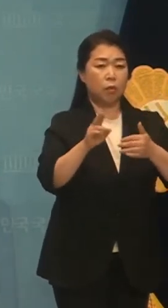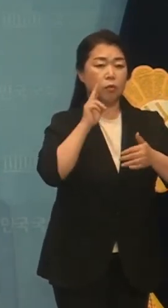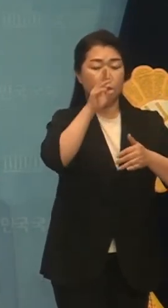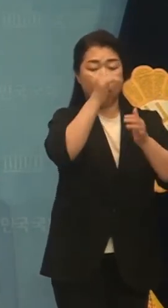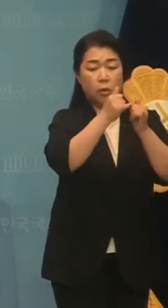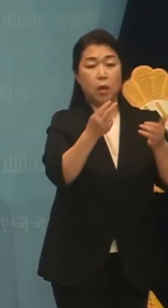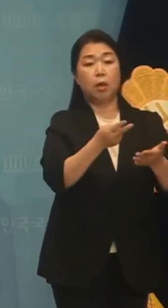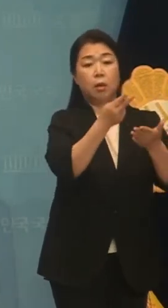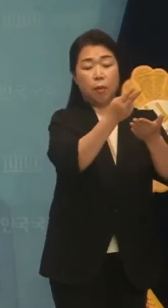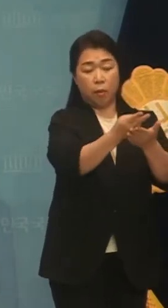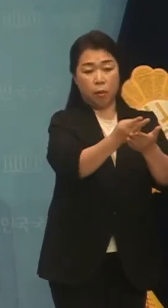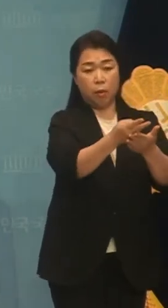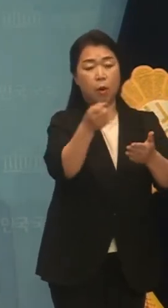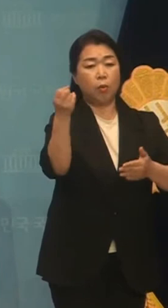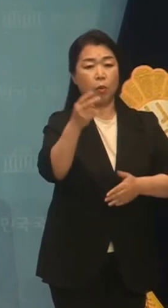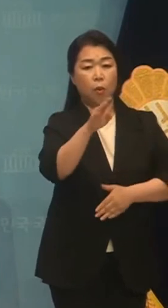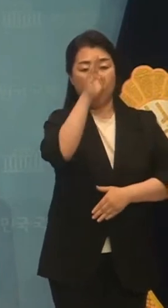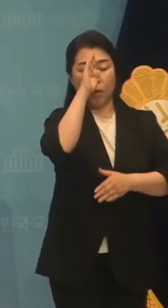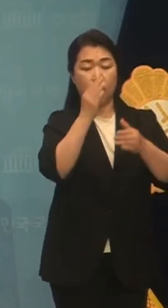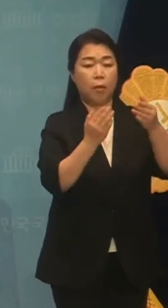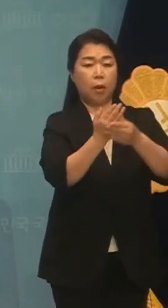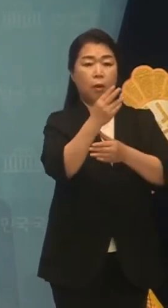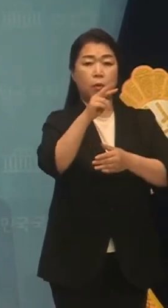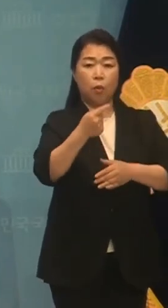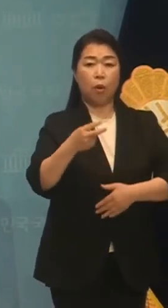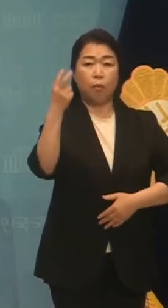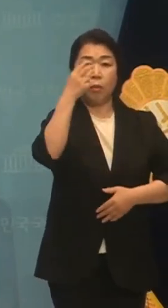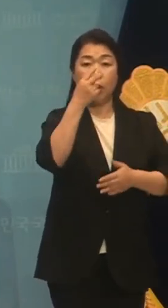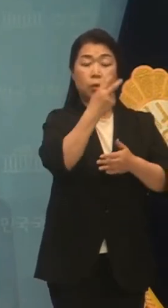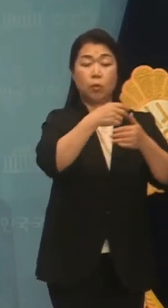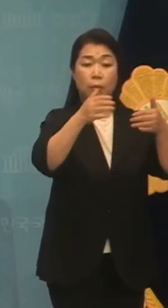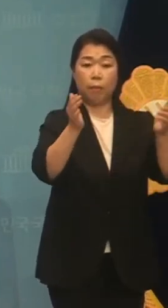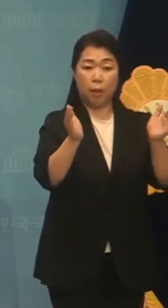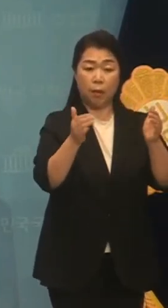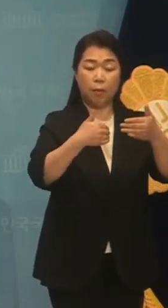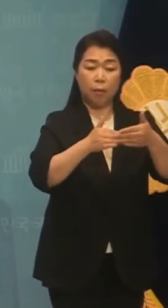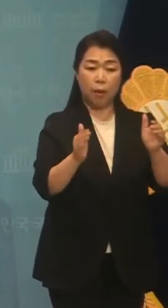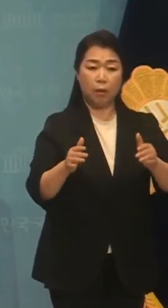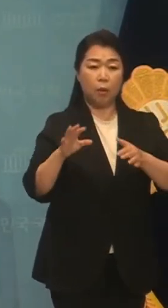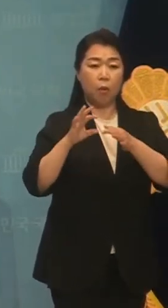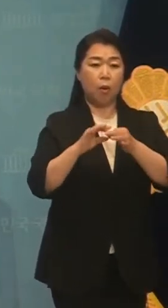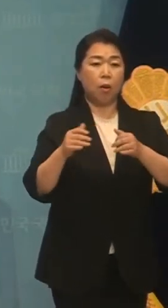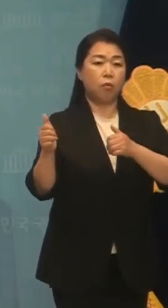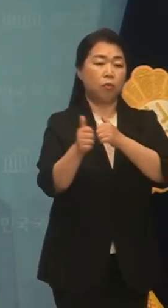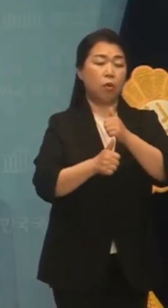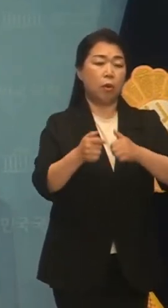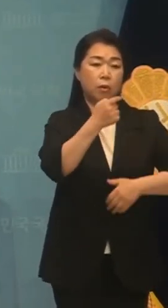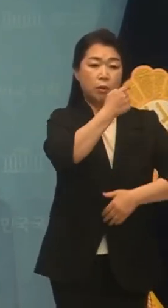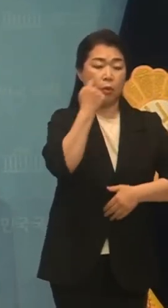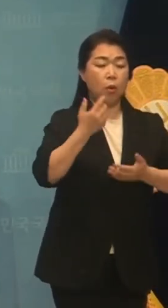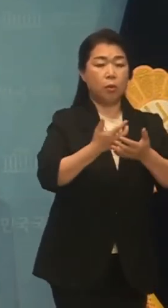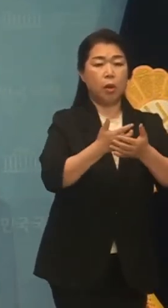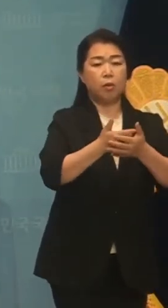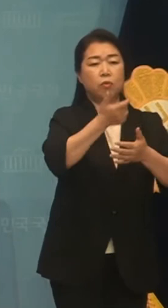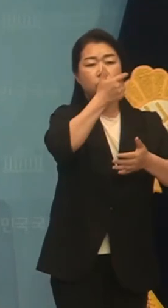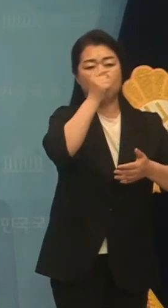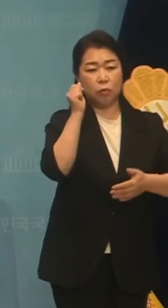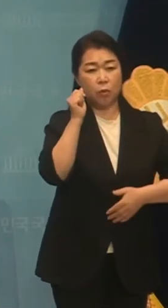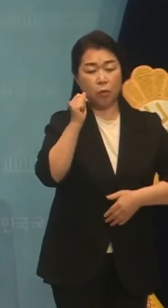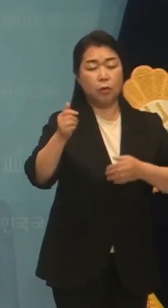입원한다거나 질병이 발생해도 피해 조사관 아니면 관련 위원회에서 근거자료 불충분으로